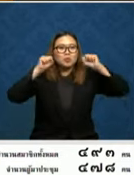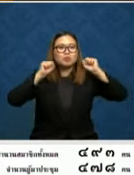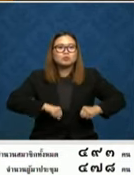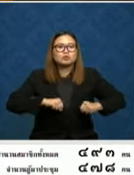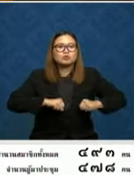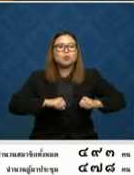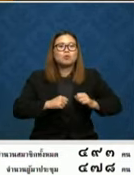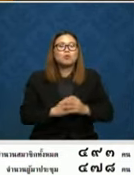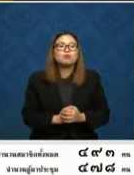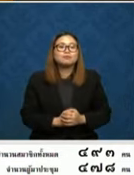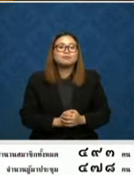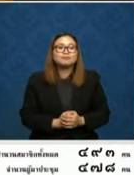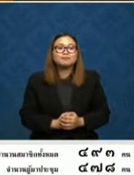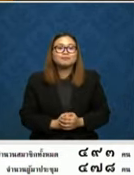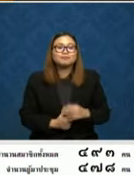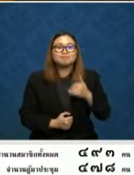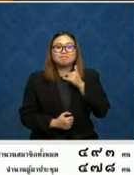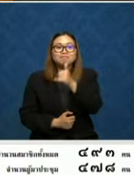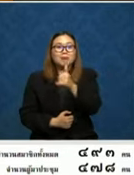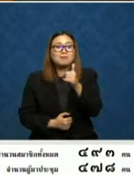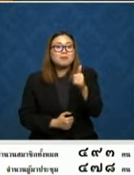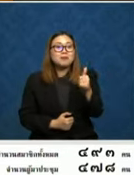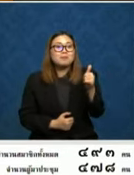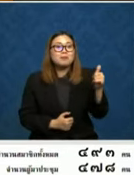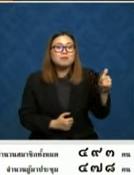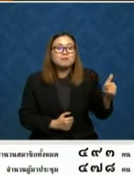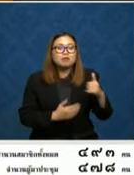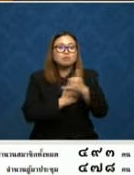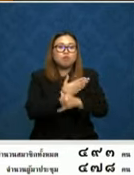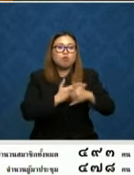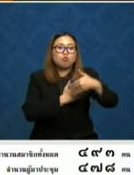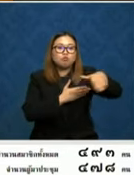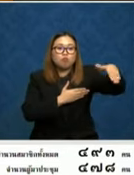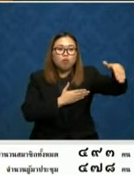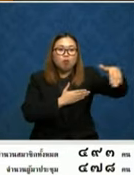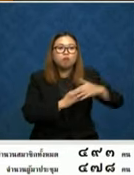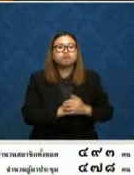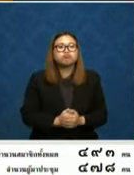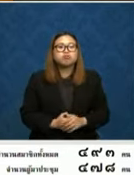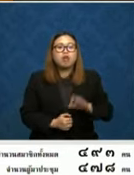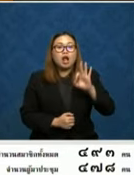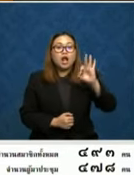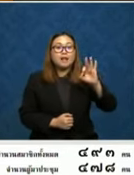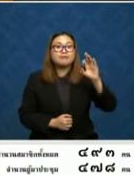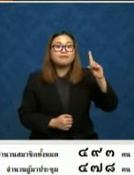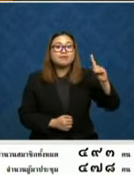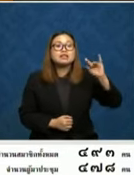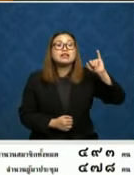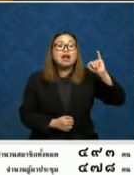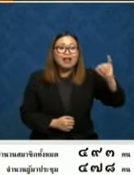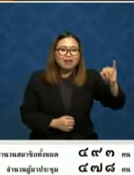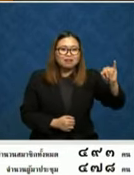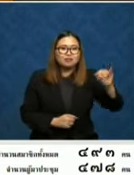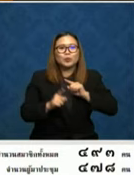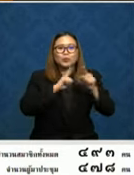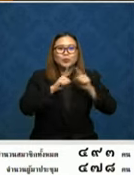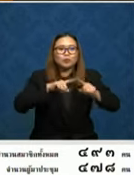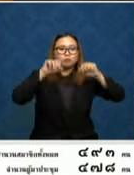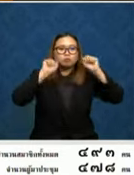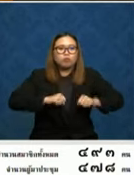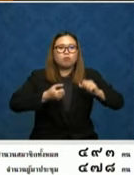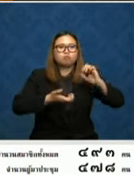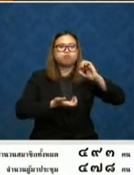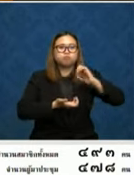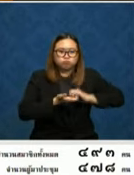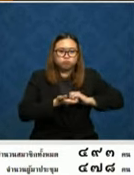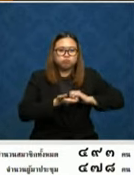ที่มีการเดินทางไปต่างประเทศเพื่อที่จะดึงเอาการลงทุน FDI หรือไปประสานงานความร่วมมือในด้าน